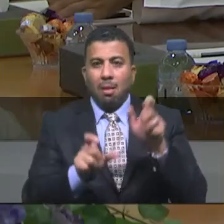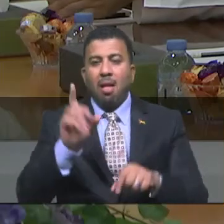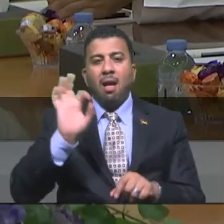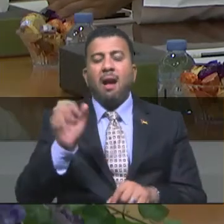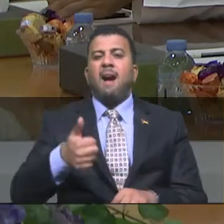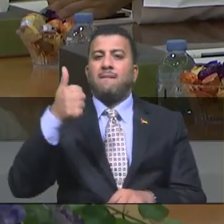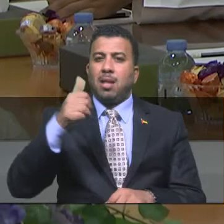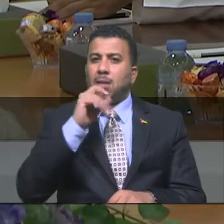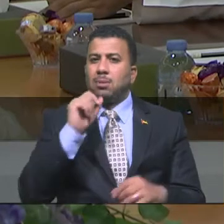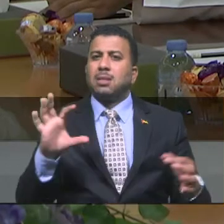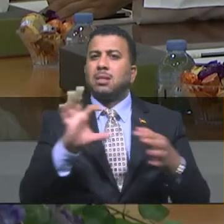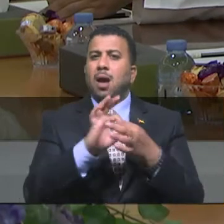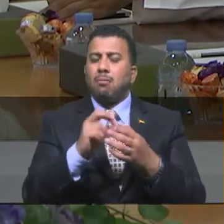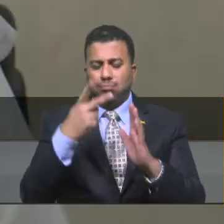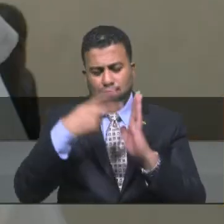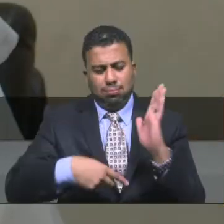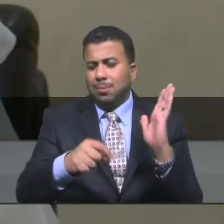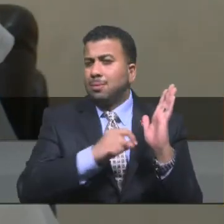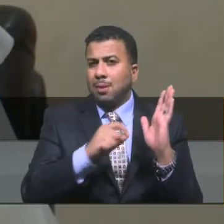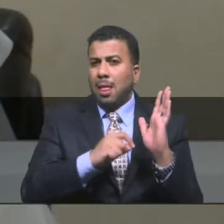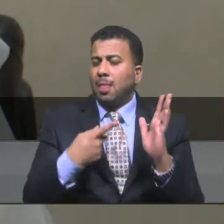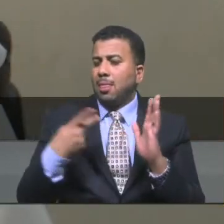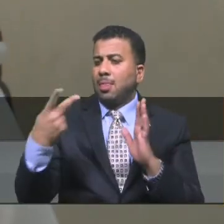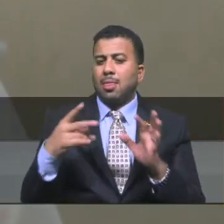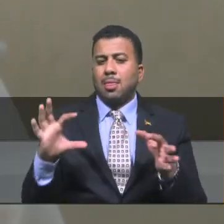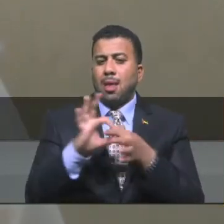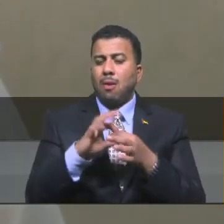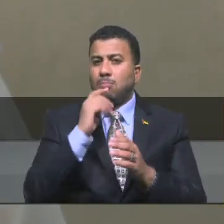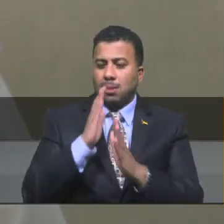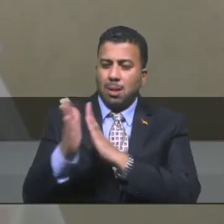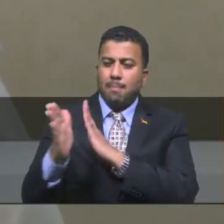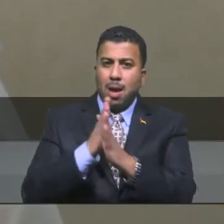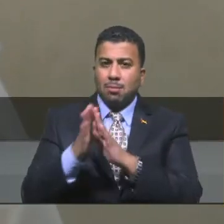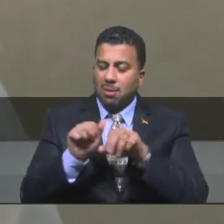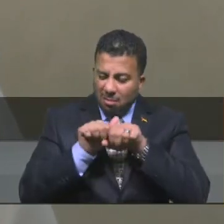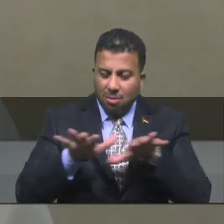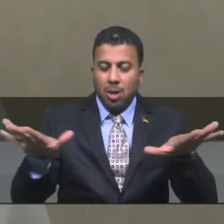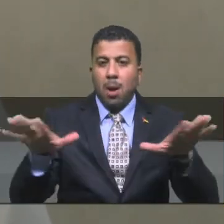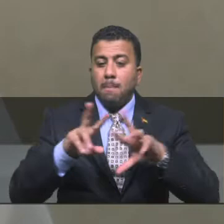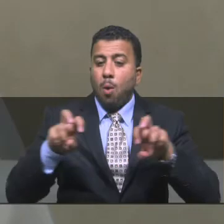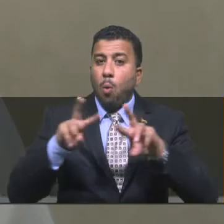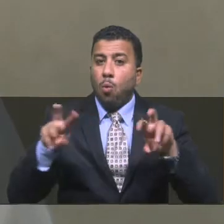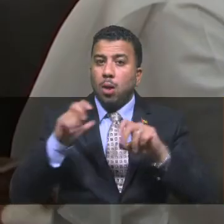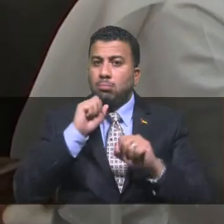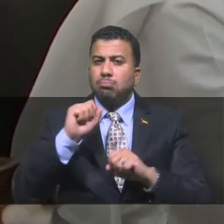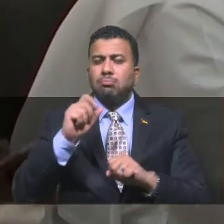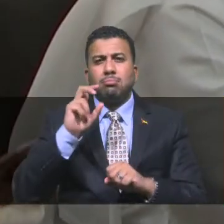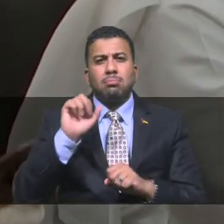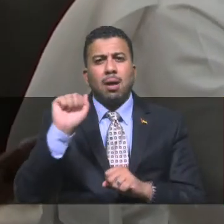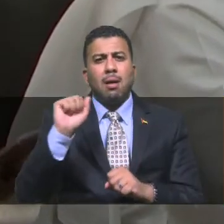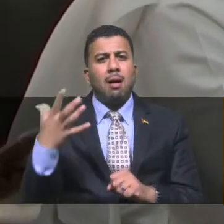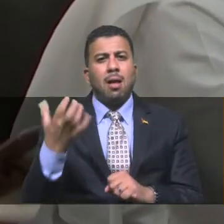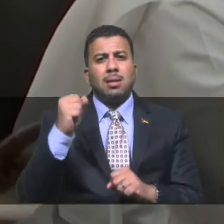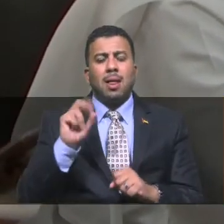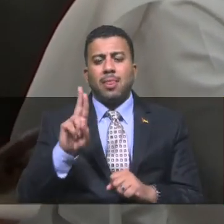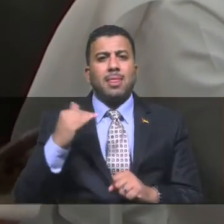البشرية. وتنص المذكرة على تعاون الطرفين في مجال تبادل ونشر البحوث والدراسات والاستشارات الخاصة